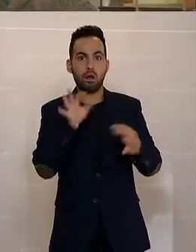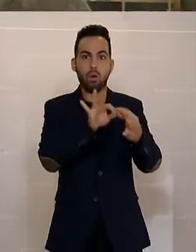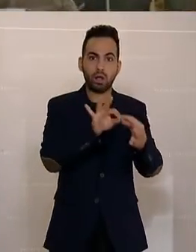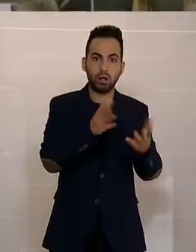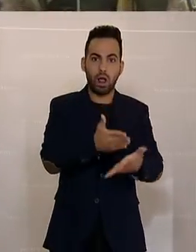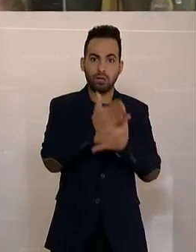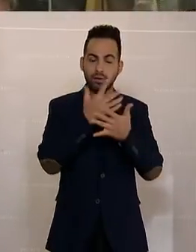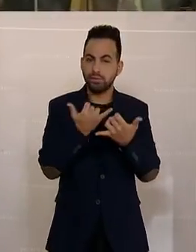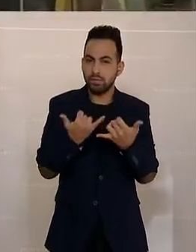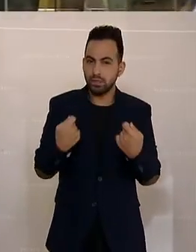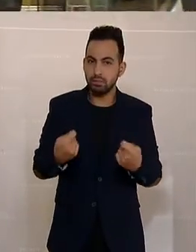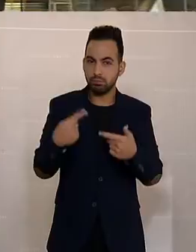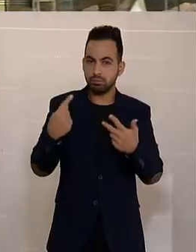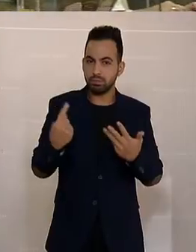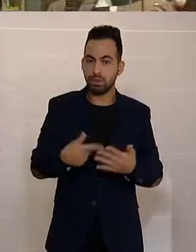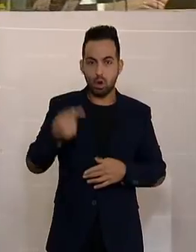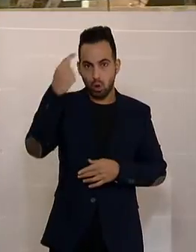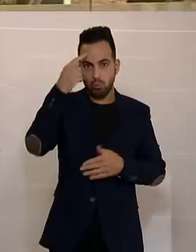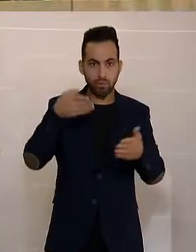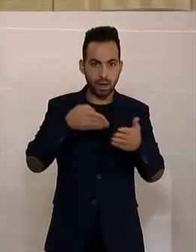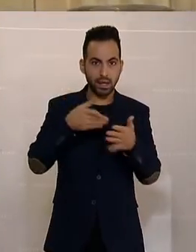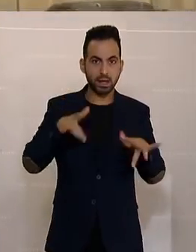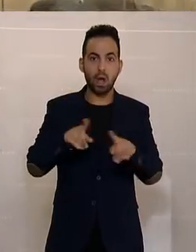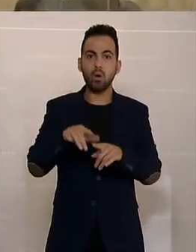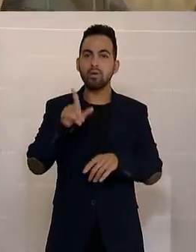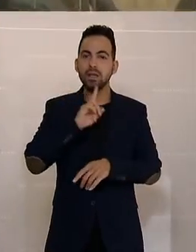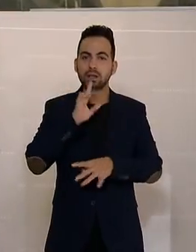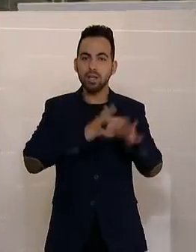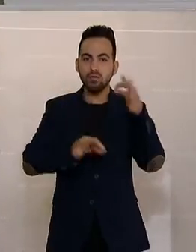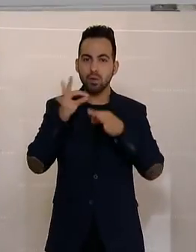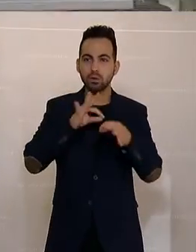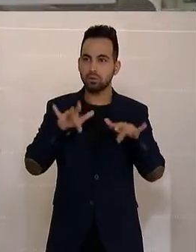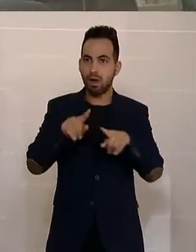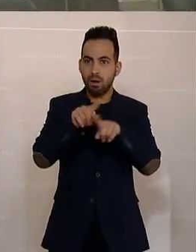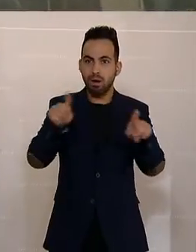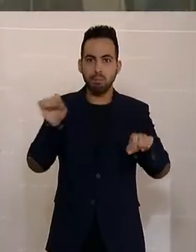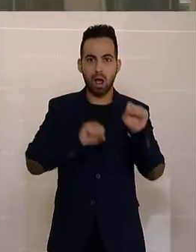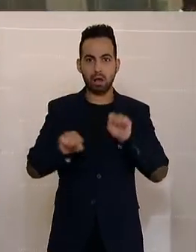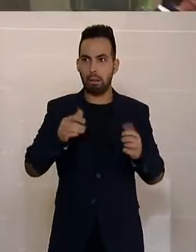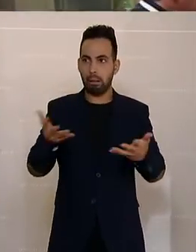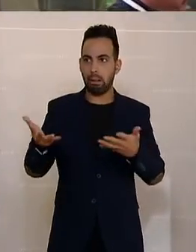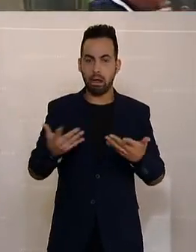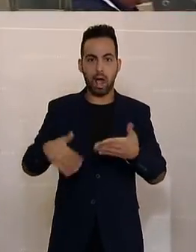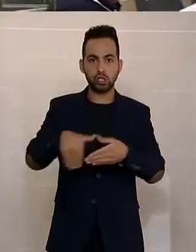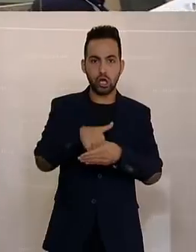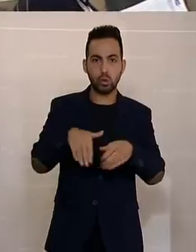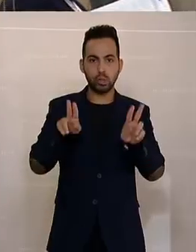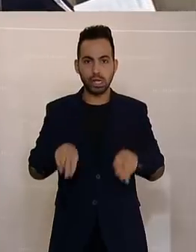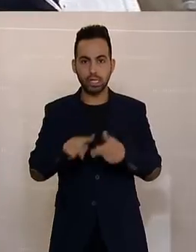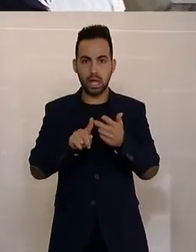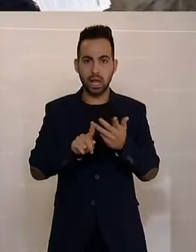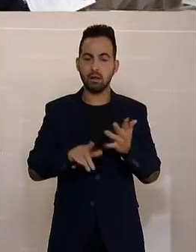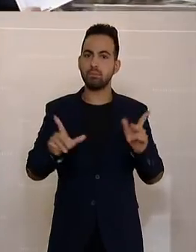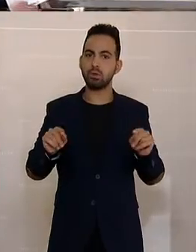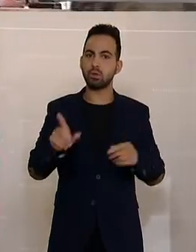hilft? Diese Barrieren in den Köpfen, aber auch der Mangel an Information über Anstellung und Rechte führen dazu, dass